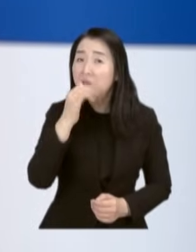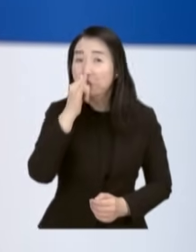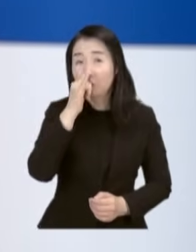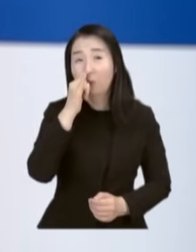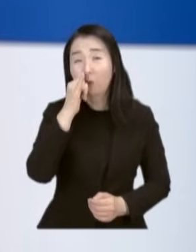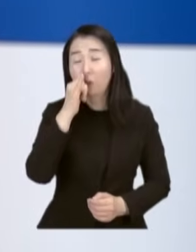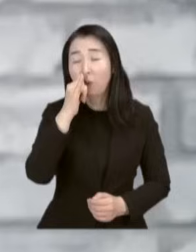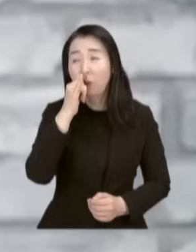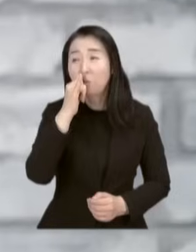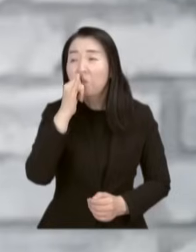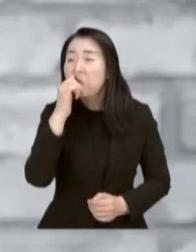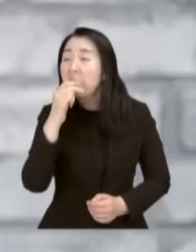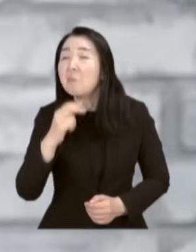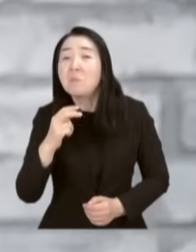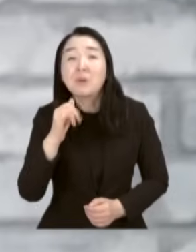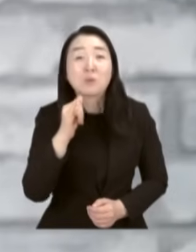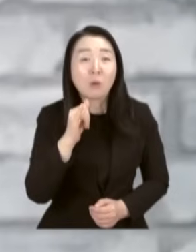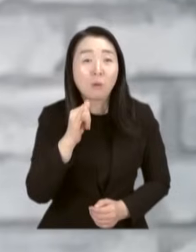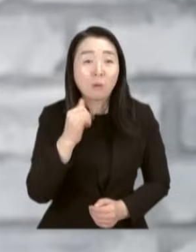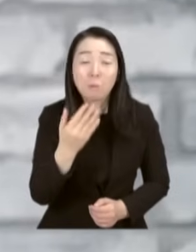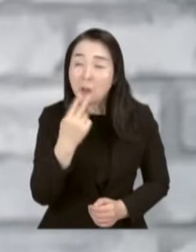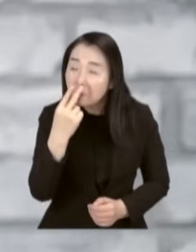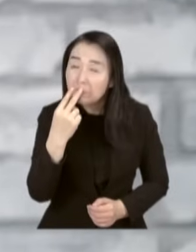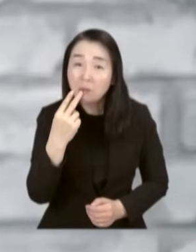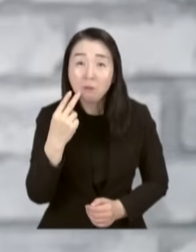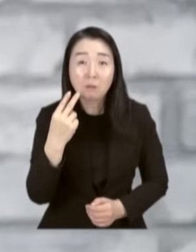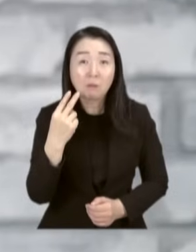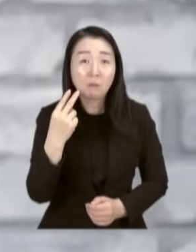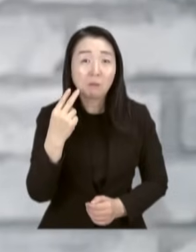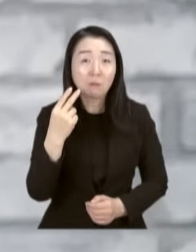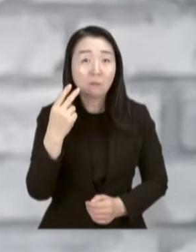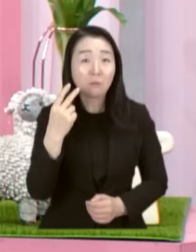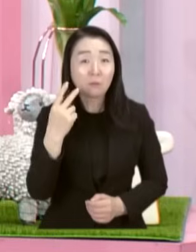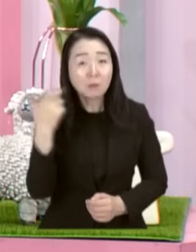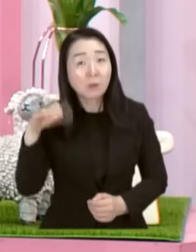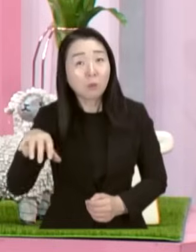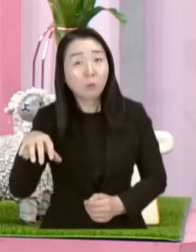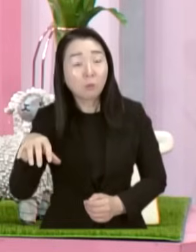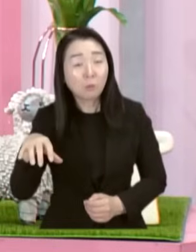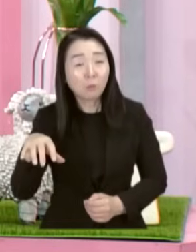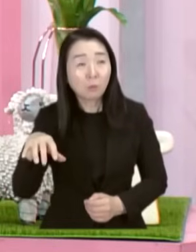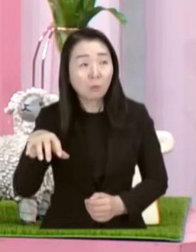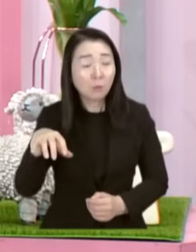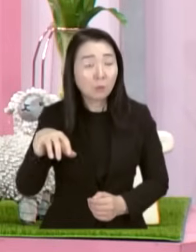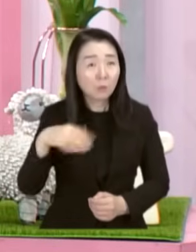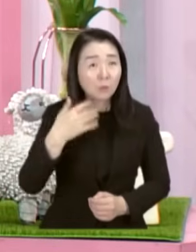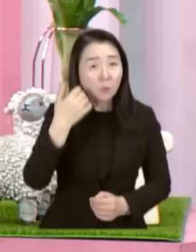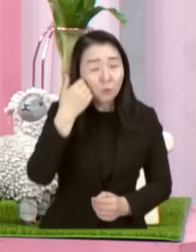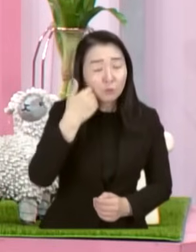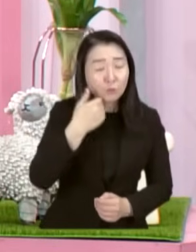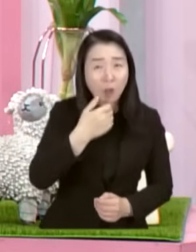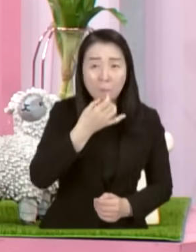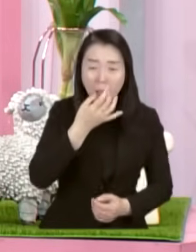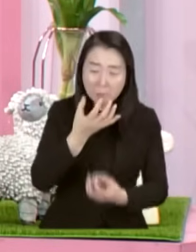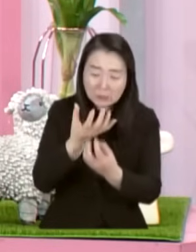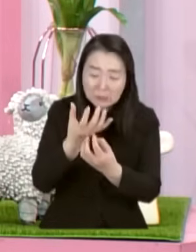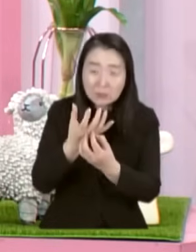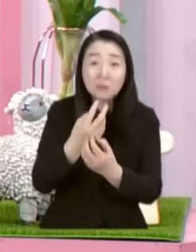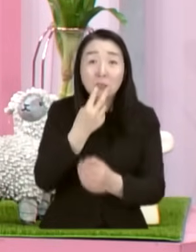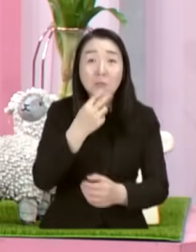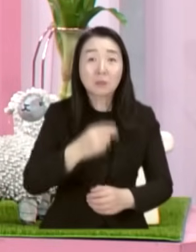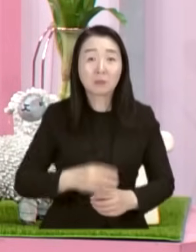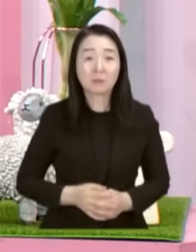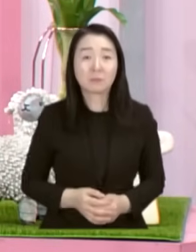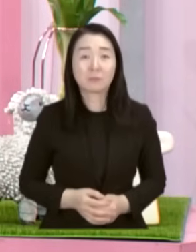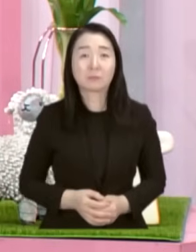냄새인데 하는 밤 냄새가 나요. 산에. 산에서. 거의 가까운 데서 누가 이 뜸을 들이는